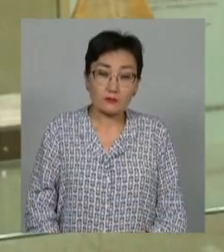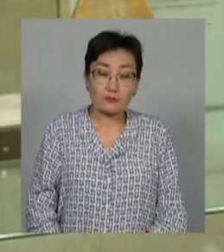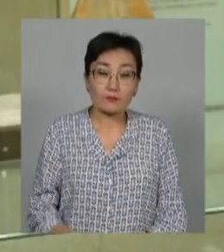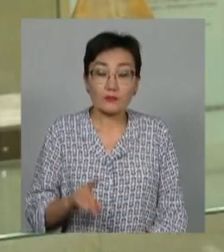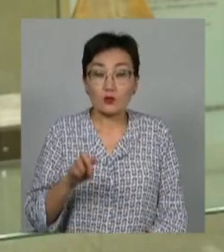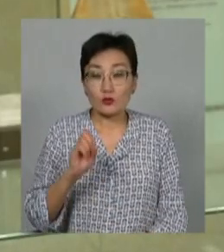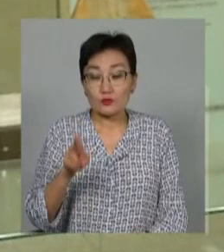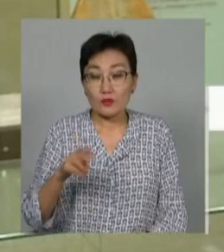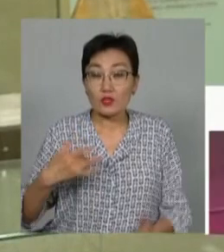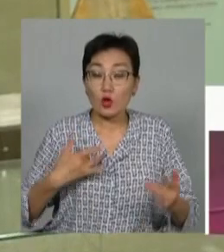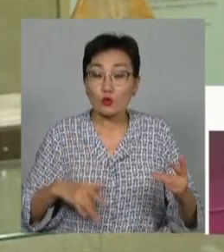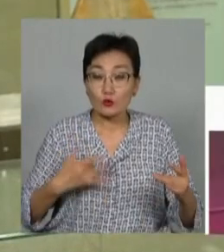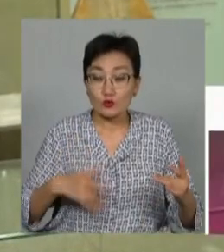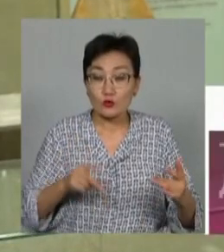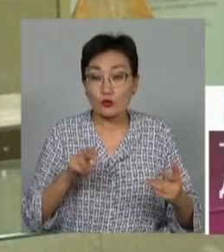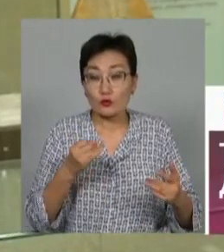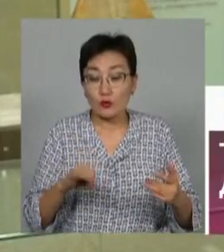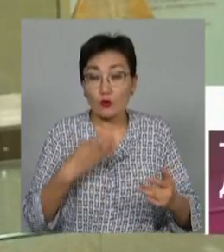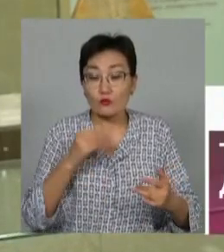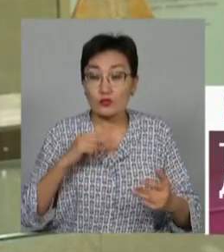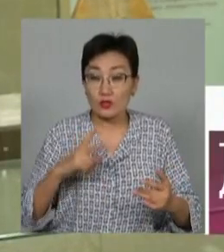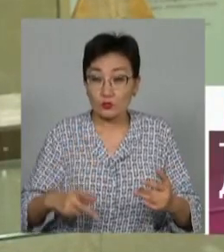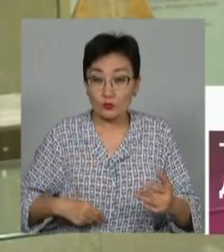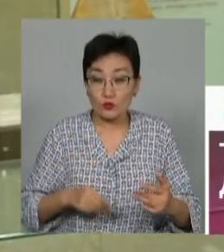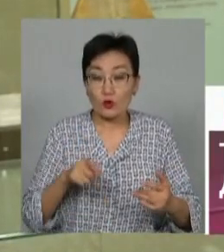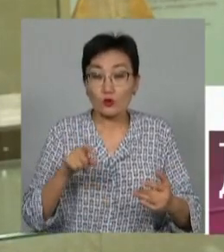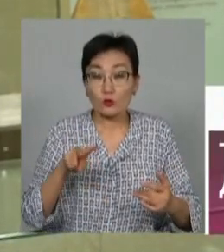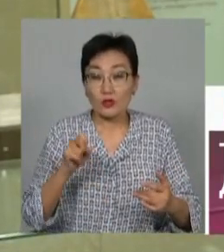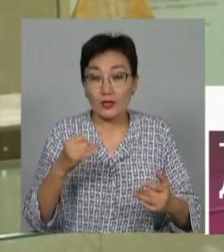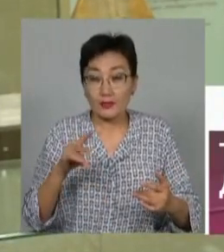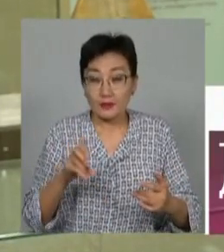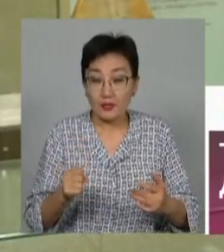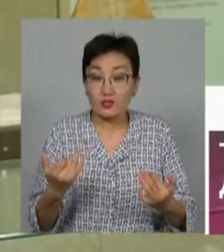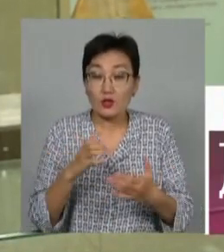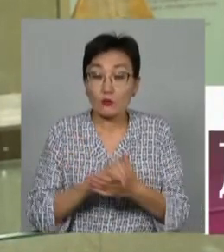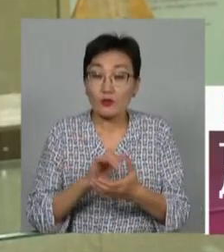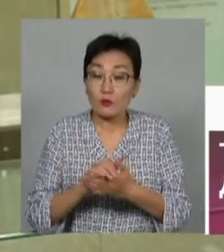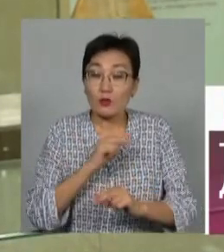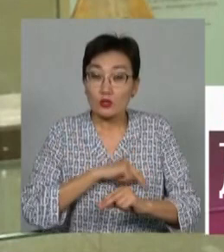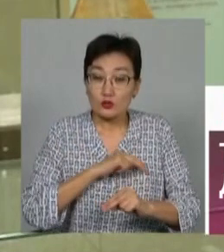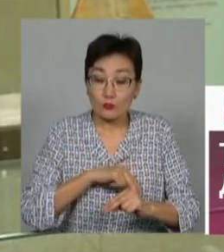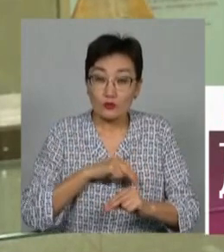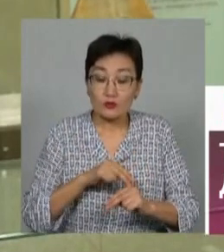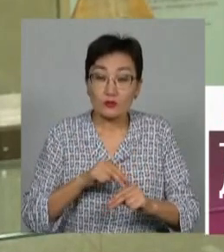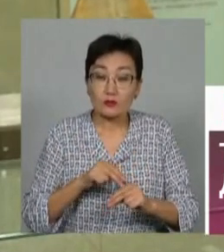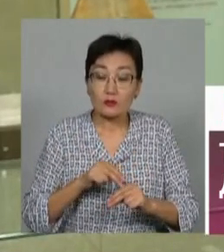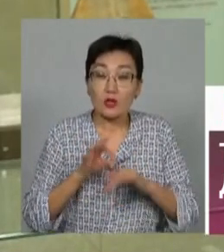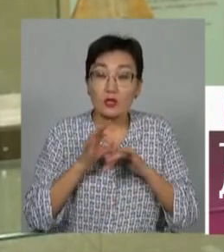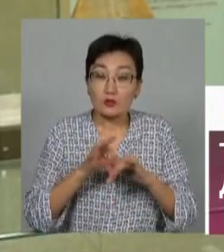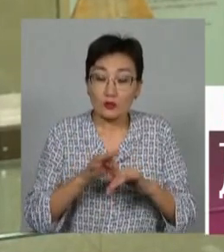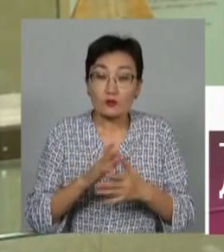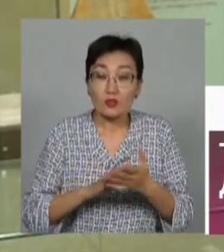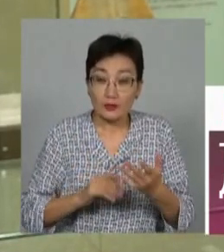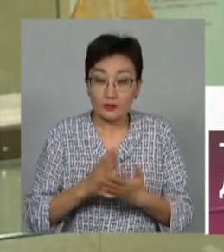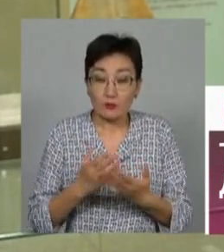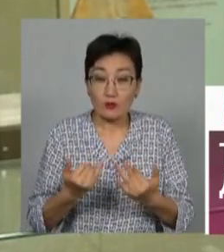Оразбек Сәрсеновтың күйлерін өзінің қызы Күлайна қазір насихаттау жұмысымен айналысып жатыр, себебі әке жолын қуып. Соның